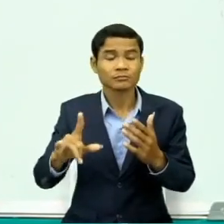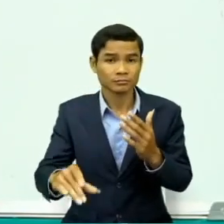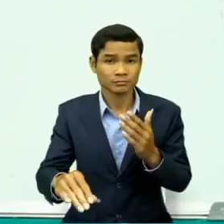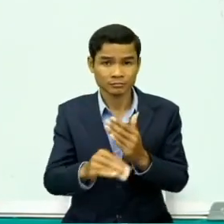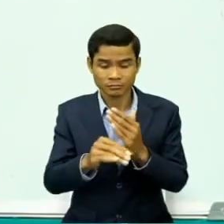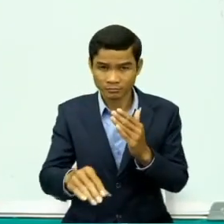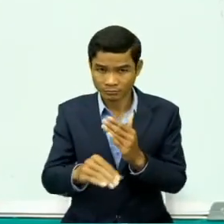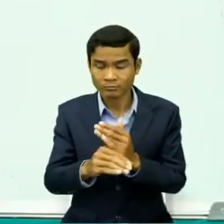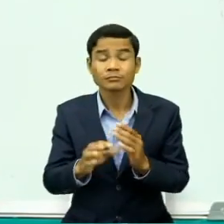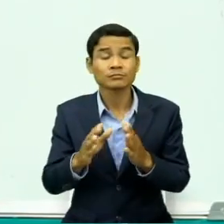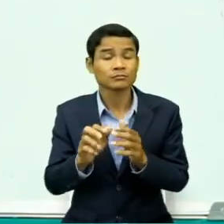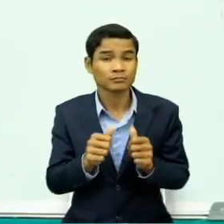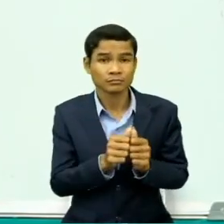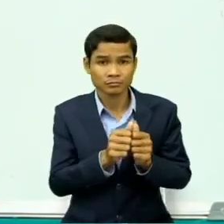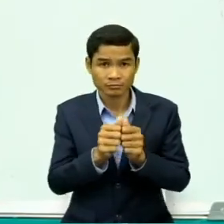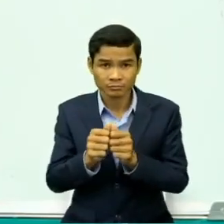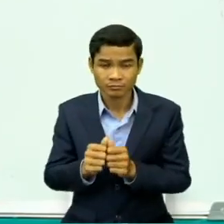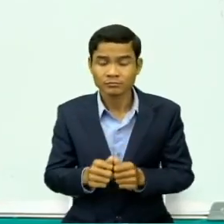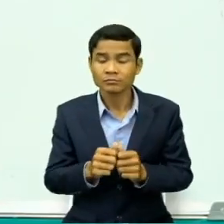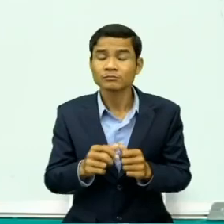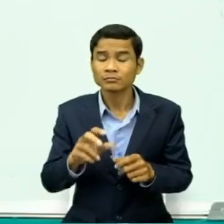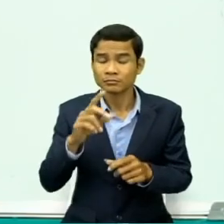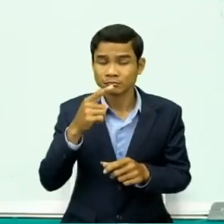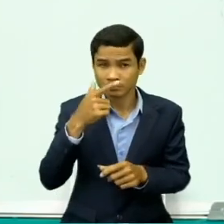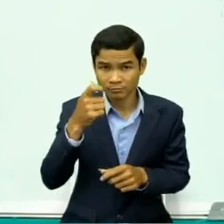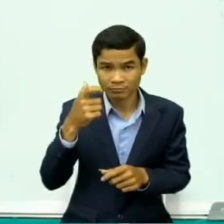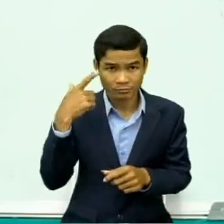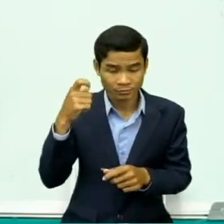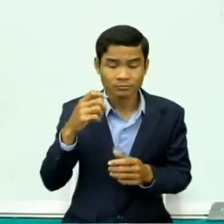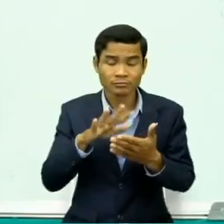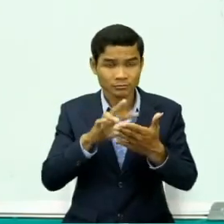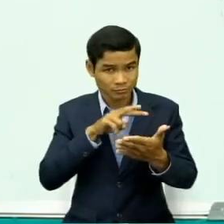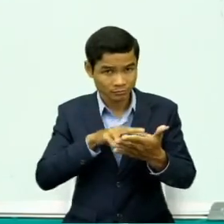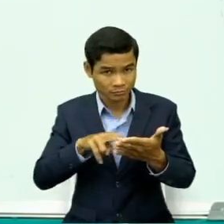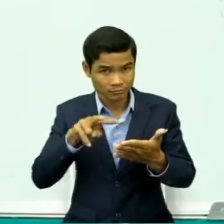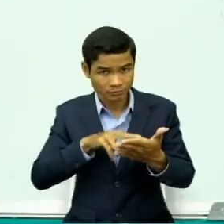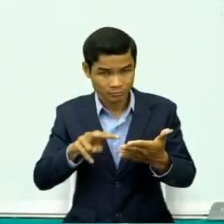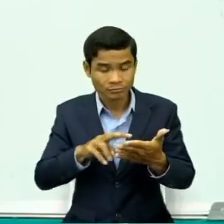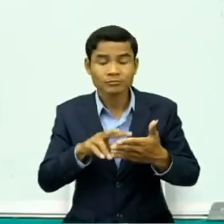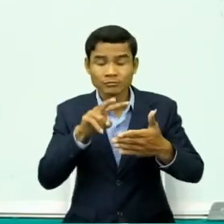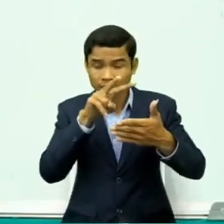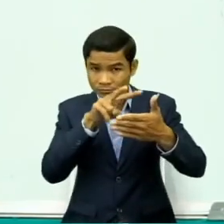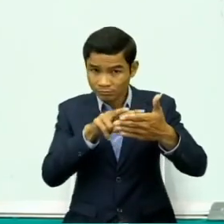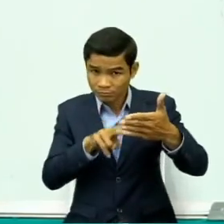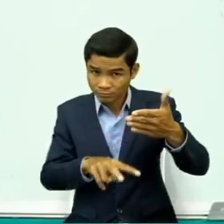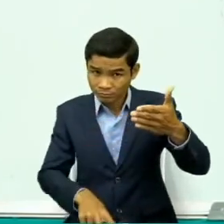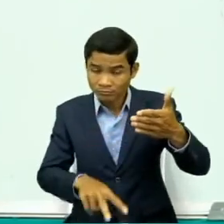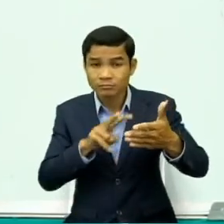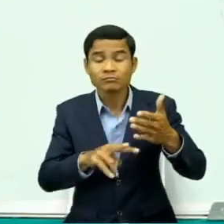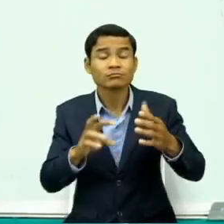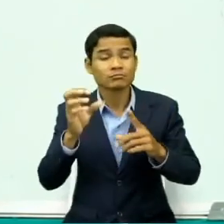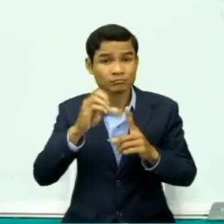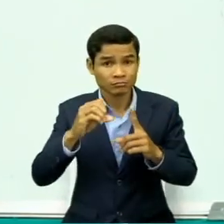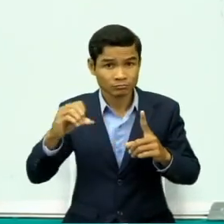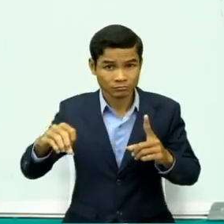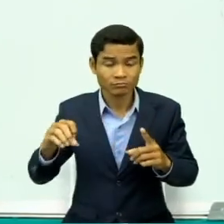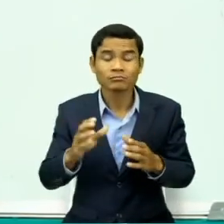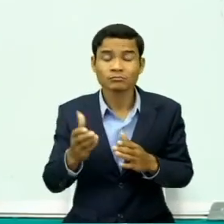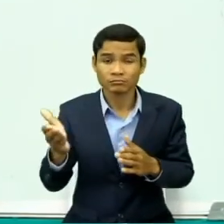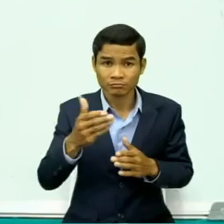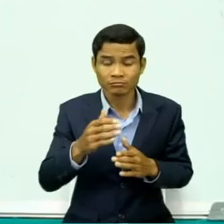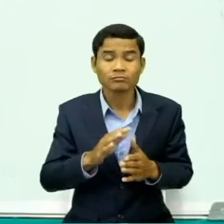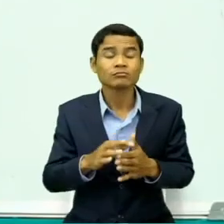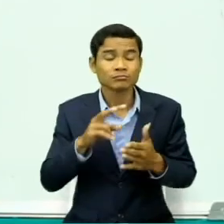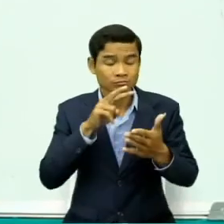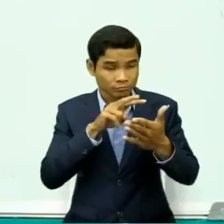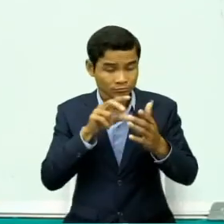chà nhưng ai vật hát án vì lễ là hồ đó đó là bà ná cứ con em tăng vi dùm